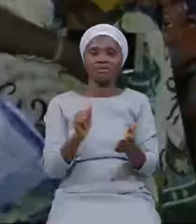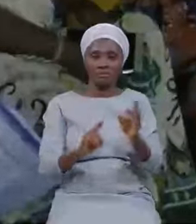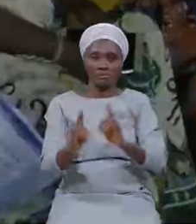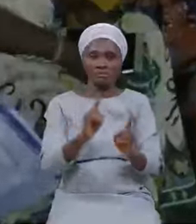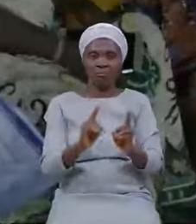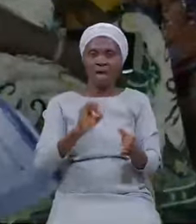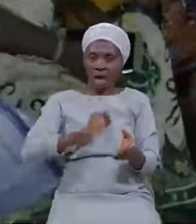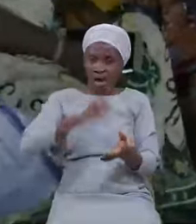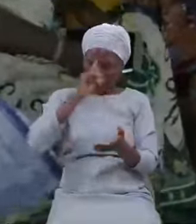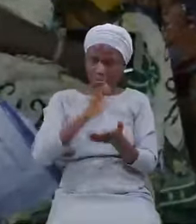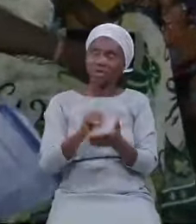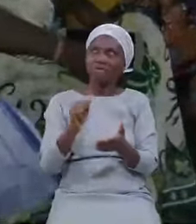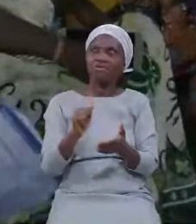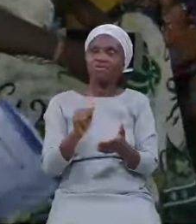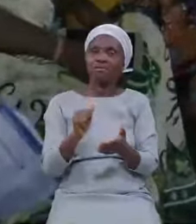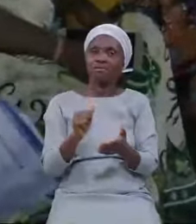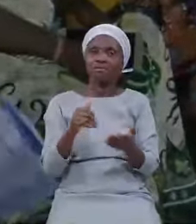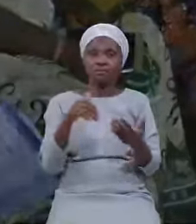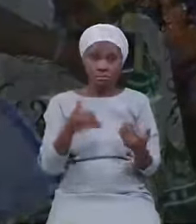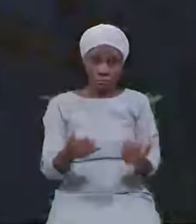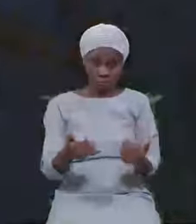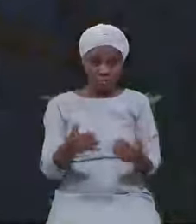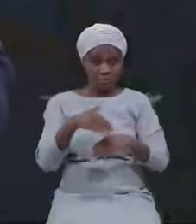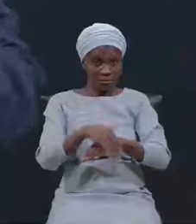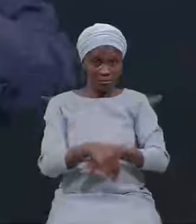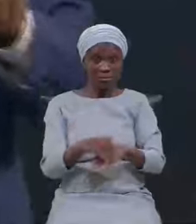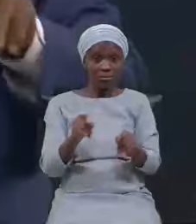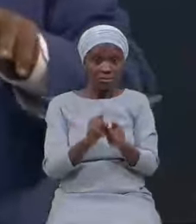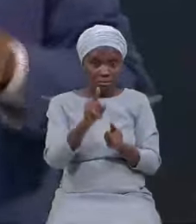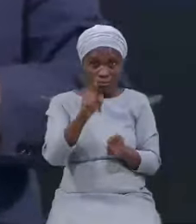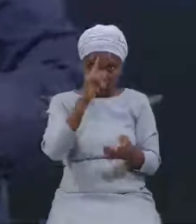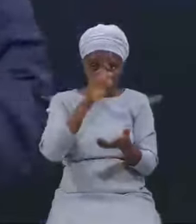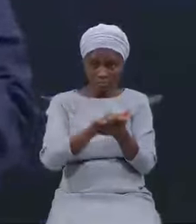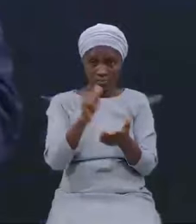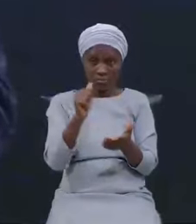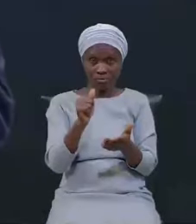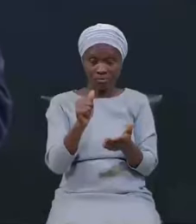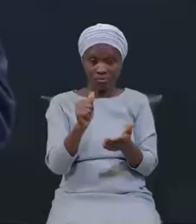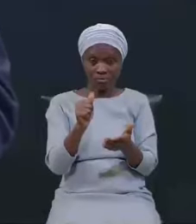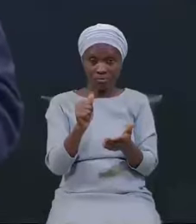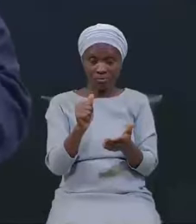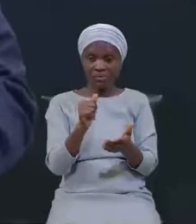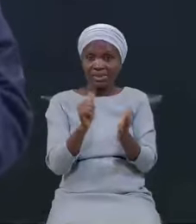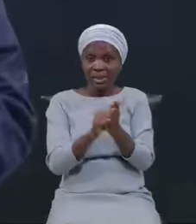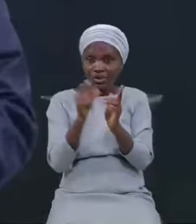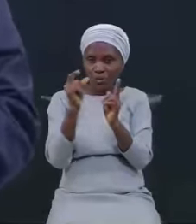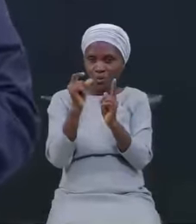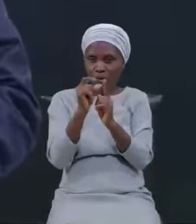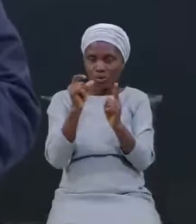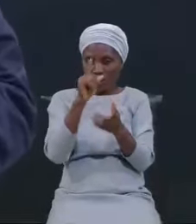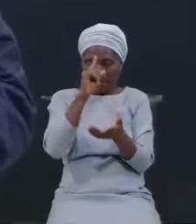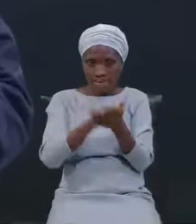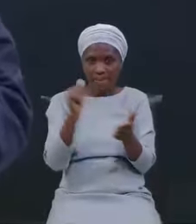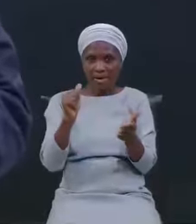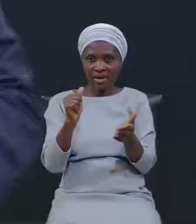Ce soir, comme tu crois, que ce mot croire t'amène à faire quelque chose.